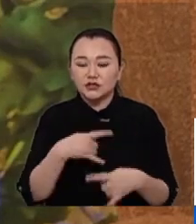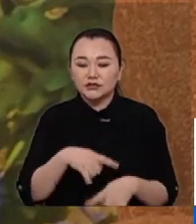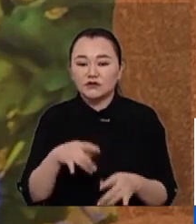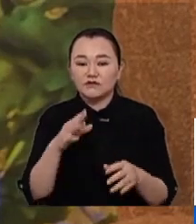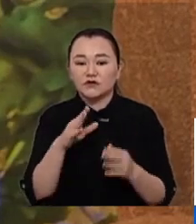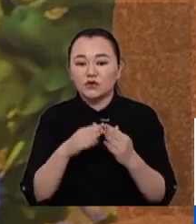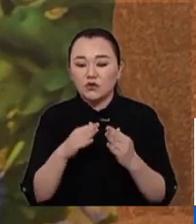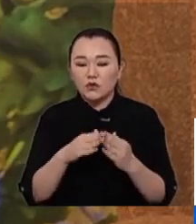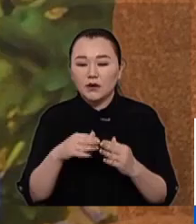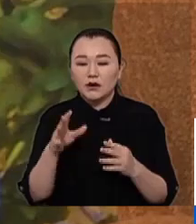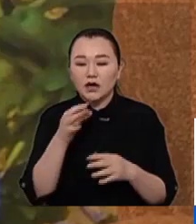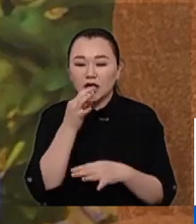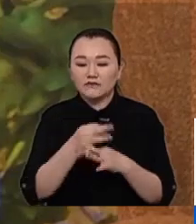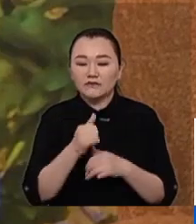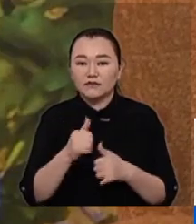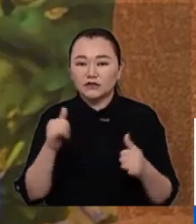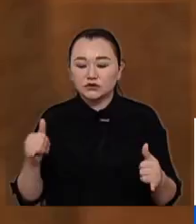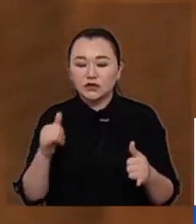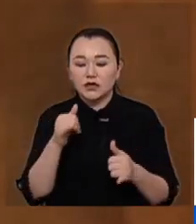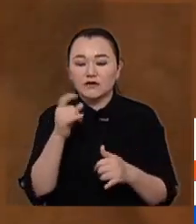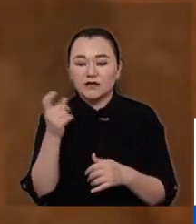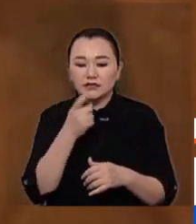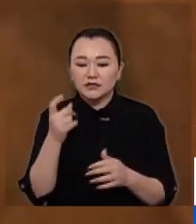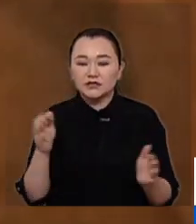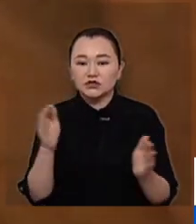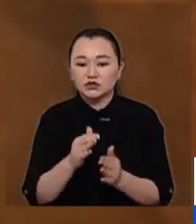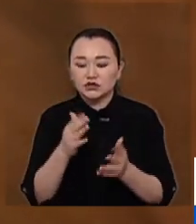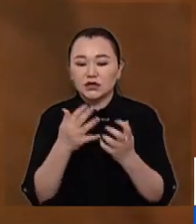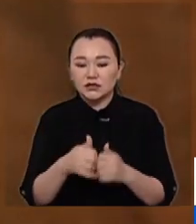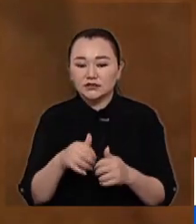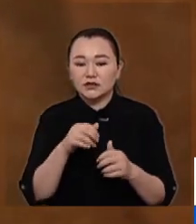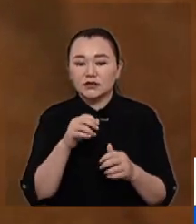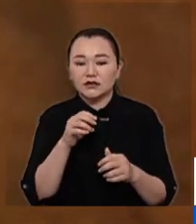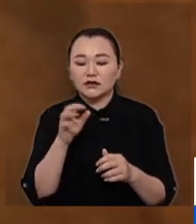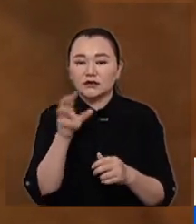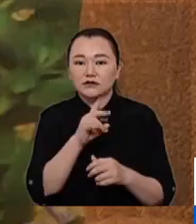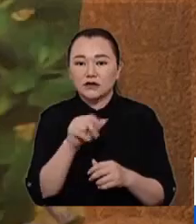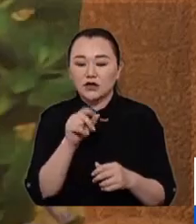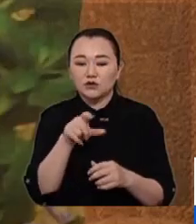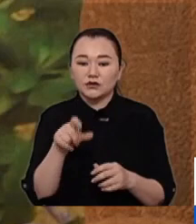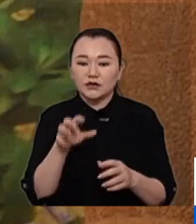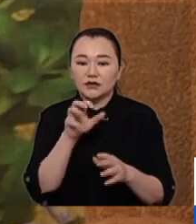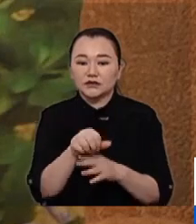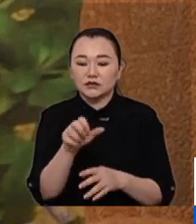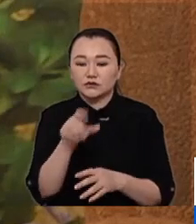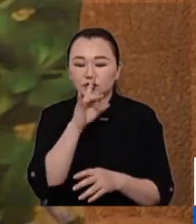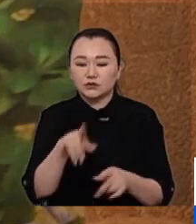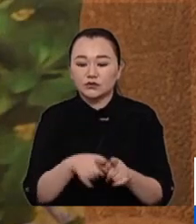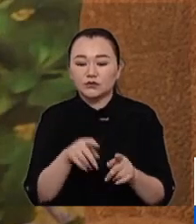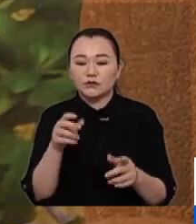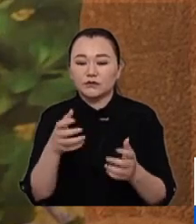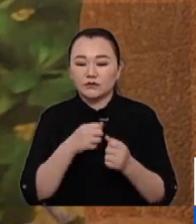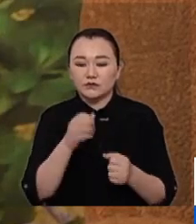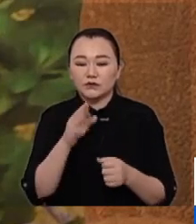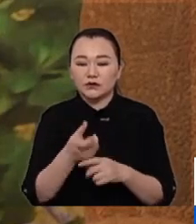дома. Возрастет ответственность владельцев, снизится, соответственно, количество нападений на людей. Если их примут в таком виде, это,